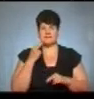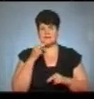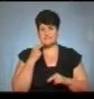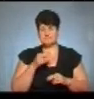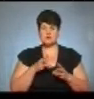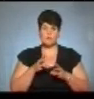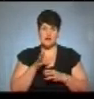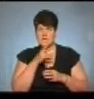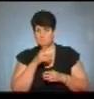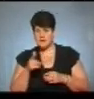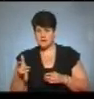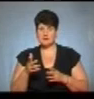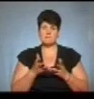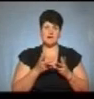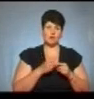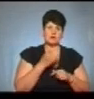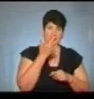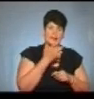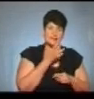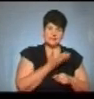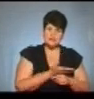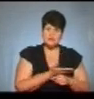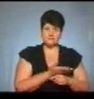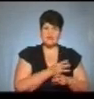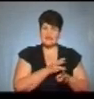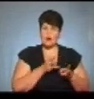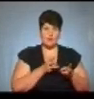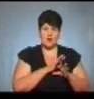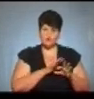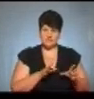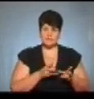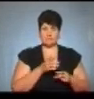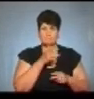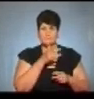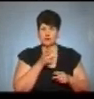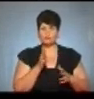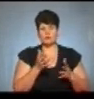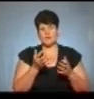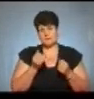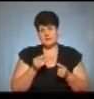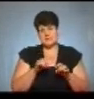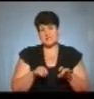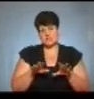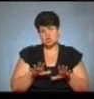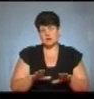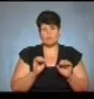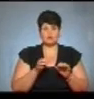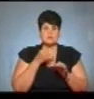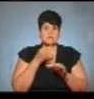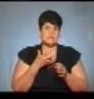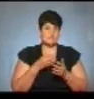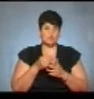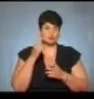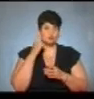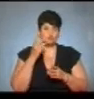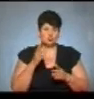за опалювальний період і вже перерахунок на літній неопалювальний період, і будуть прийматися якісь відповідні рішення. Я можу сказати свою думку,